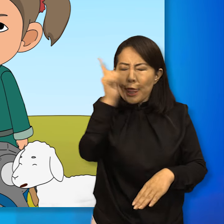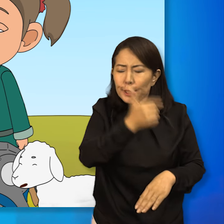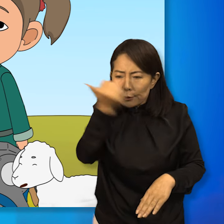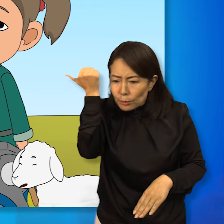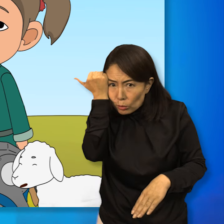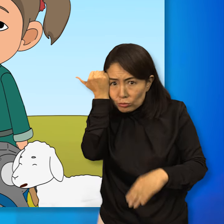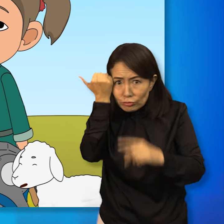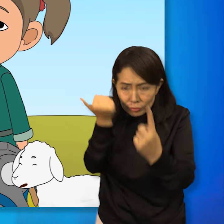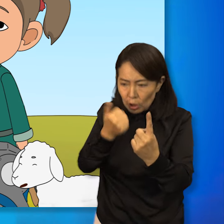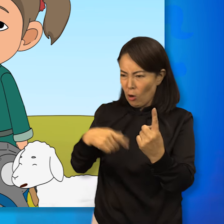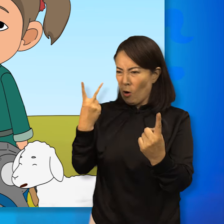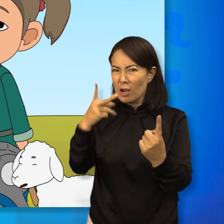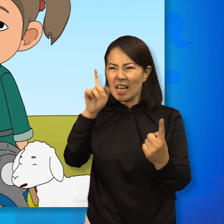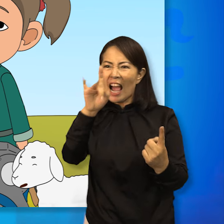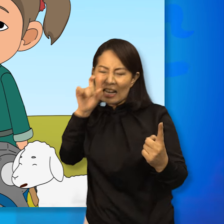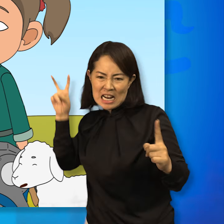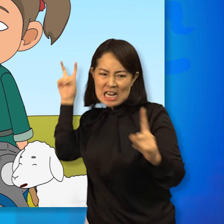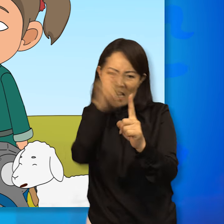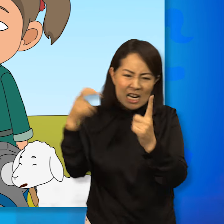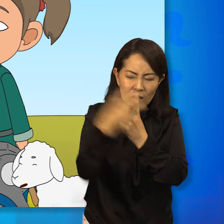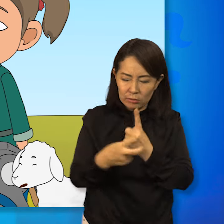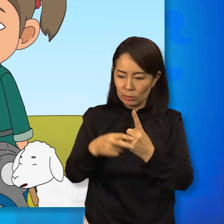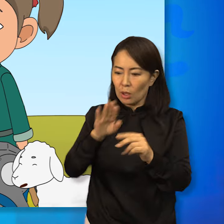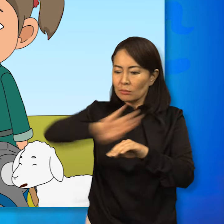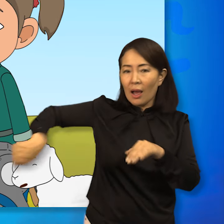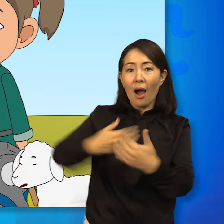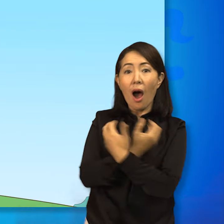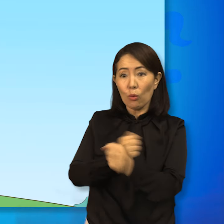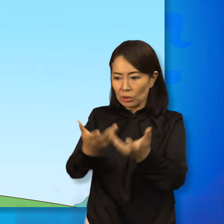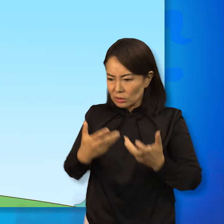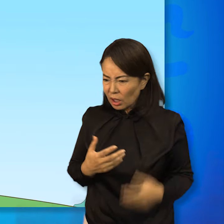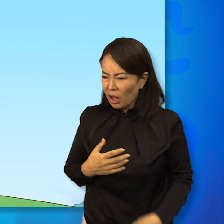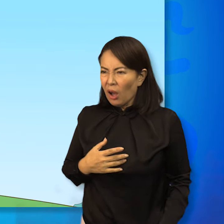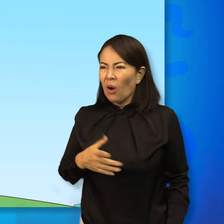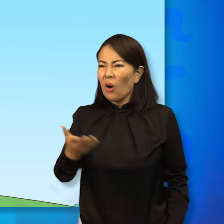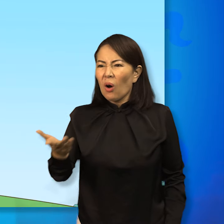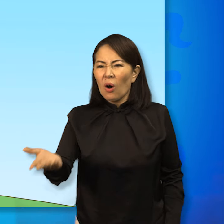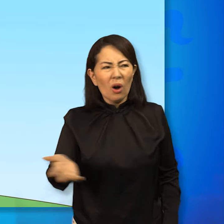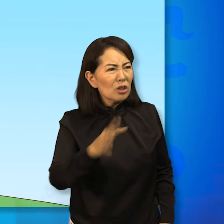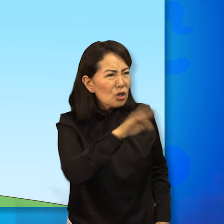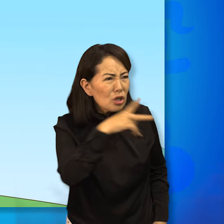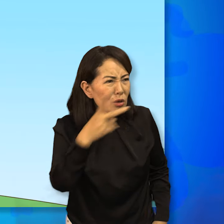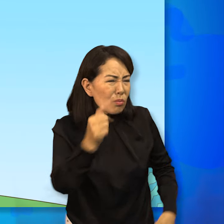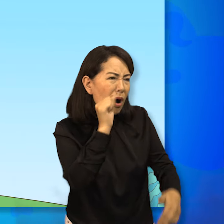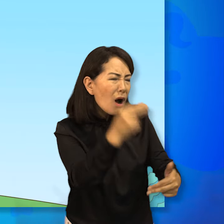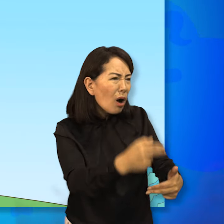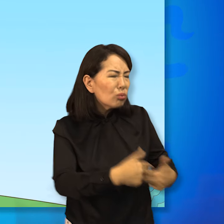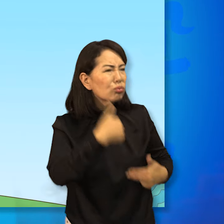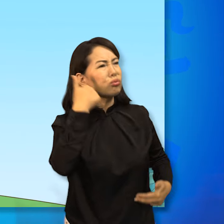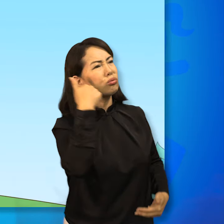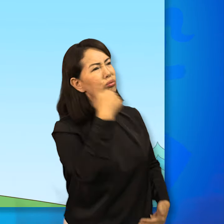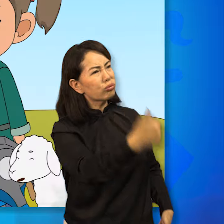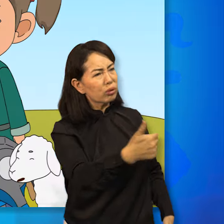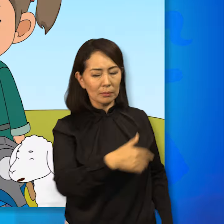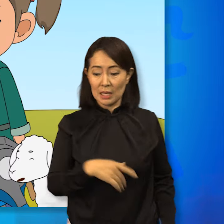гэд хурмс тэнгэрэн тахих гэж хундан цагаан хургаа тэнд орхисон юм аа хөө. Тэгээд ирж авах гэхт нь та хэд минь